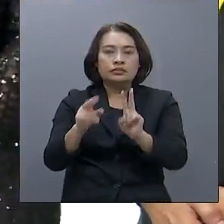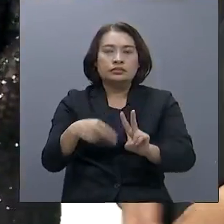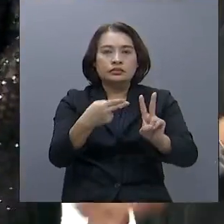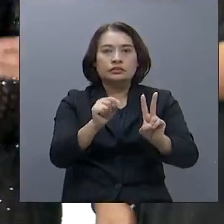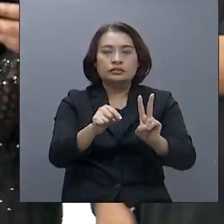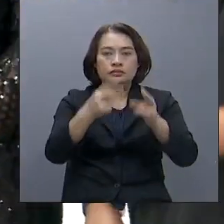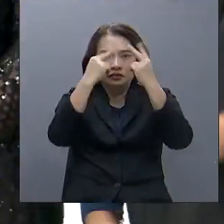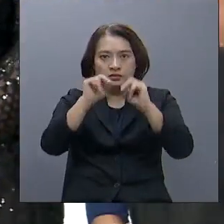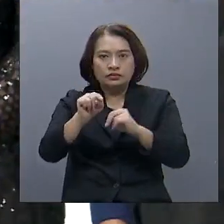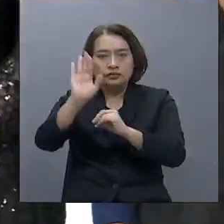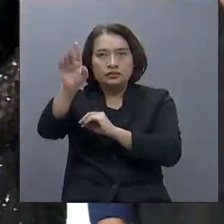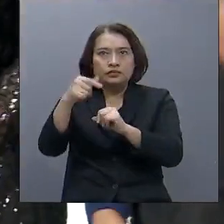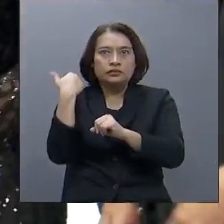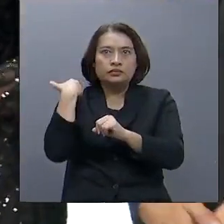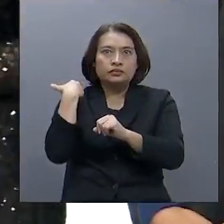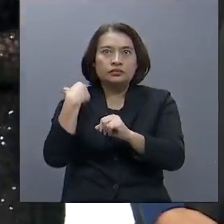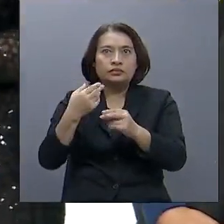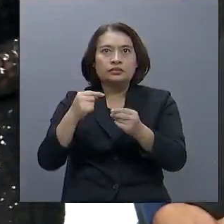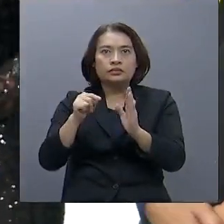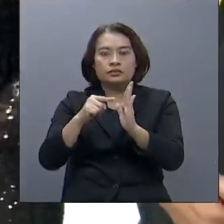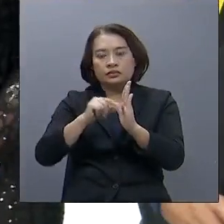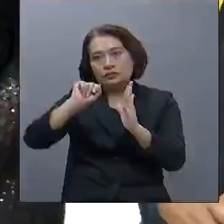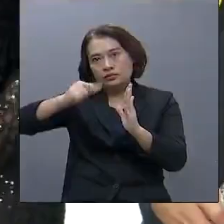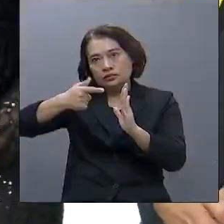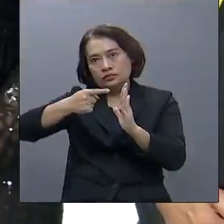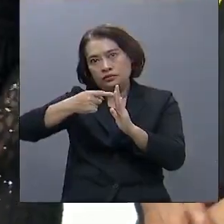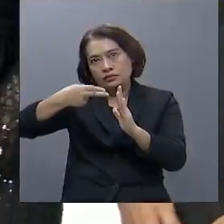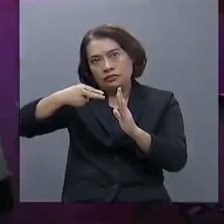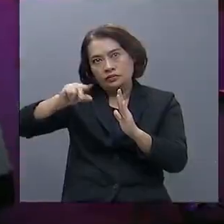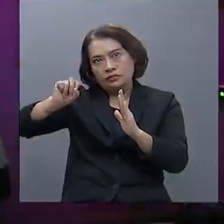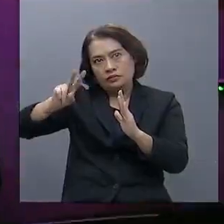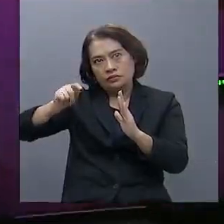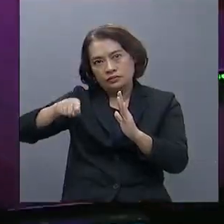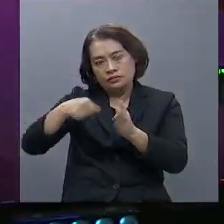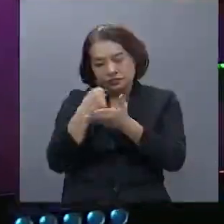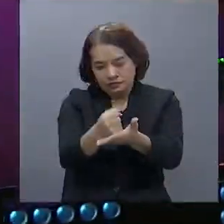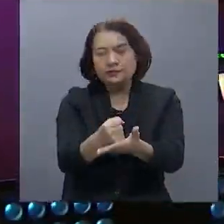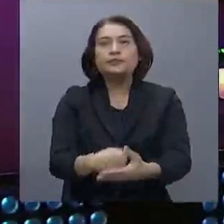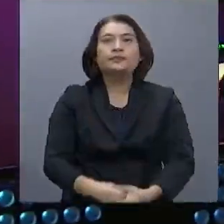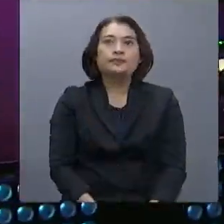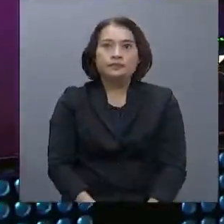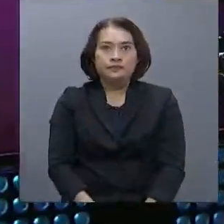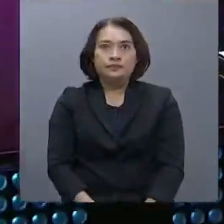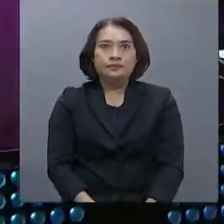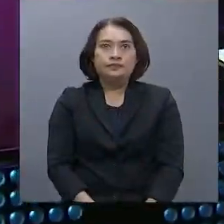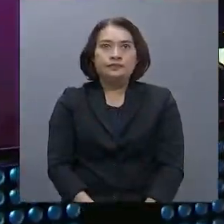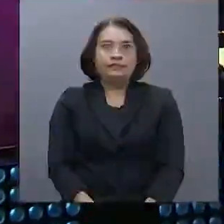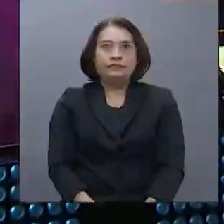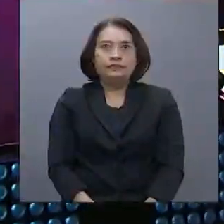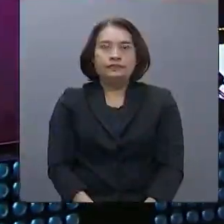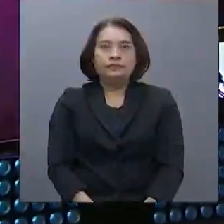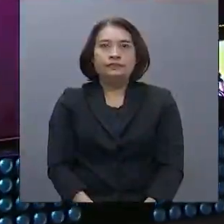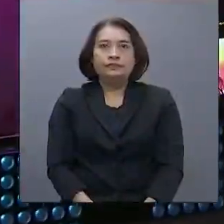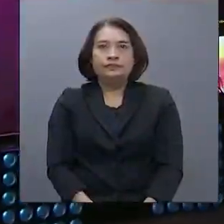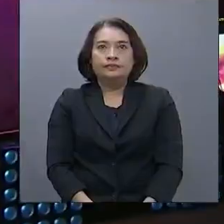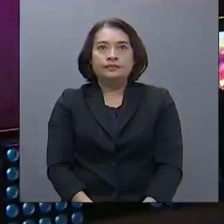ครับแล้วบางคน ทุกคนก็ช่วยอีก 20,000 ครับอย่างนั้นเราก็ต้องช่วยกันไม่คิดจะแย่งแต่